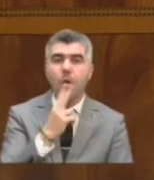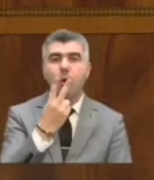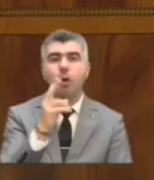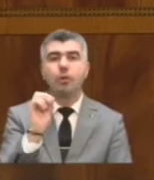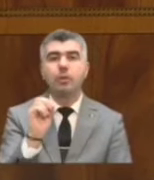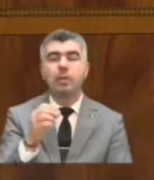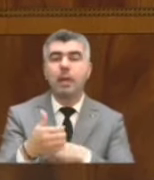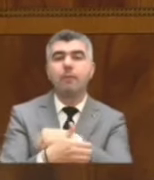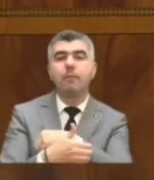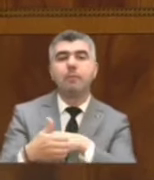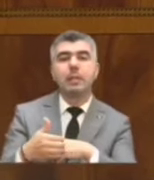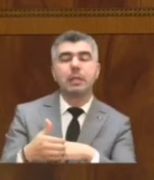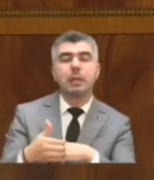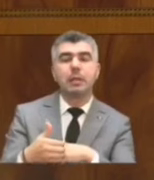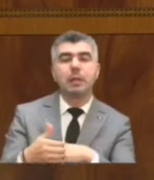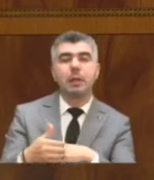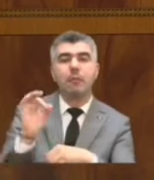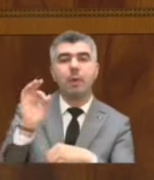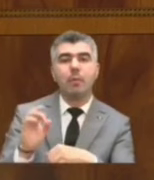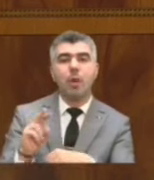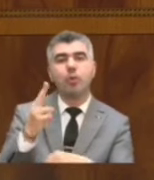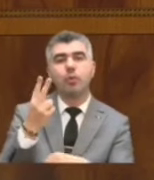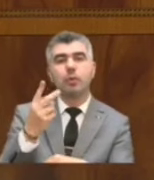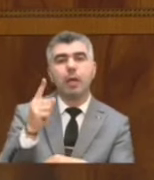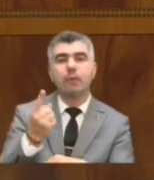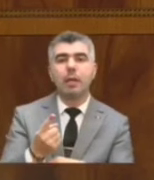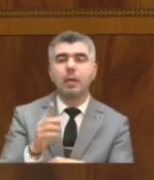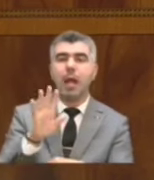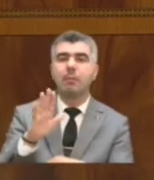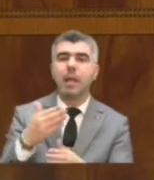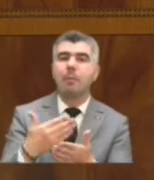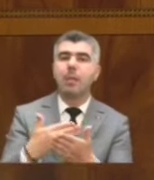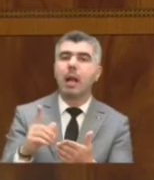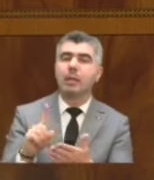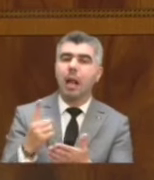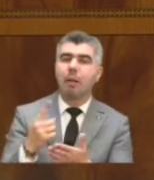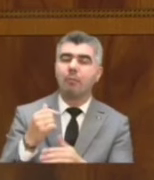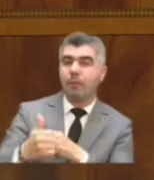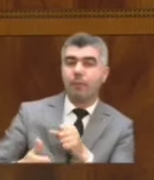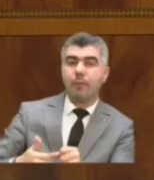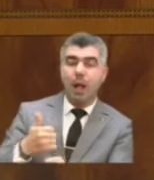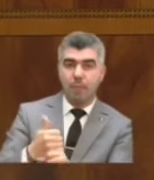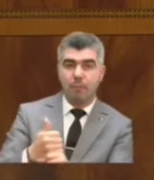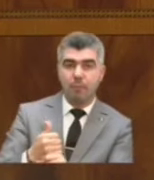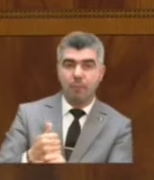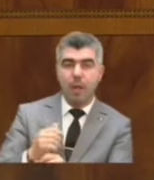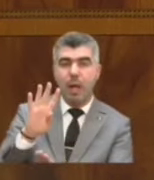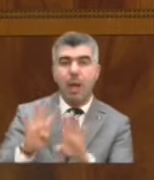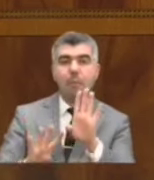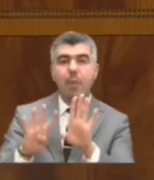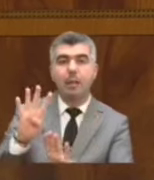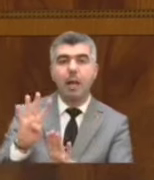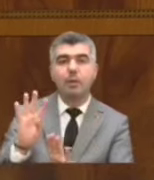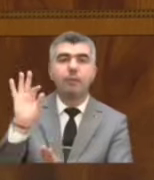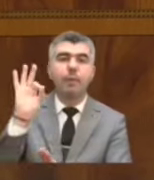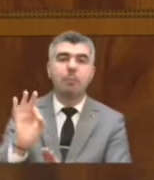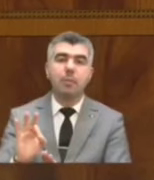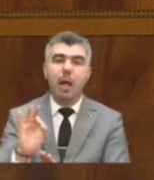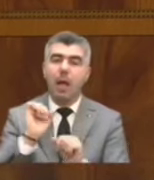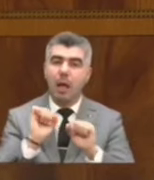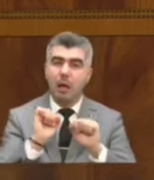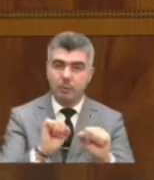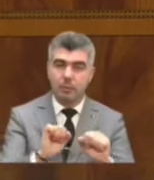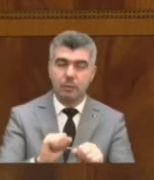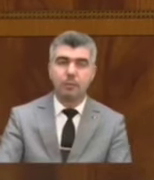من الفقراء إلا بزوج فاصلة 5 المليار سنويا، إلا ب 14% من هذه الحصة،